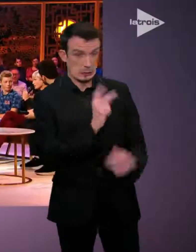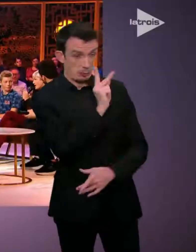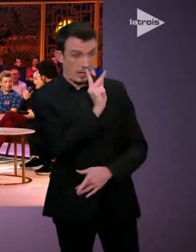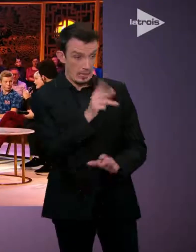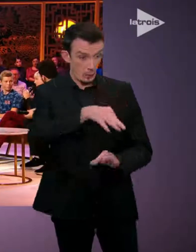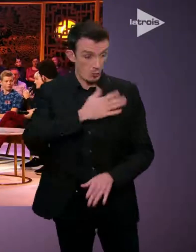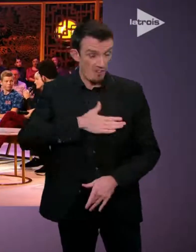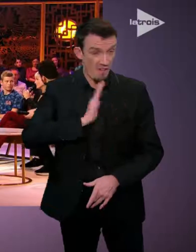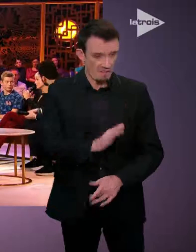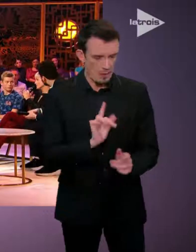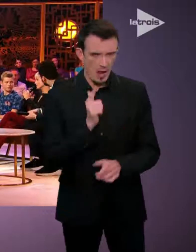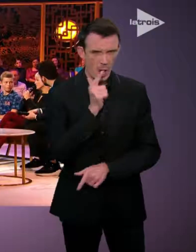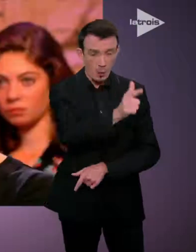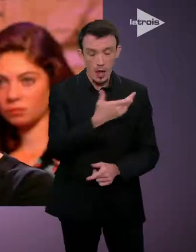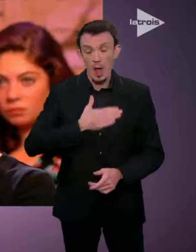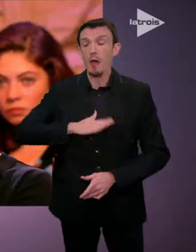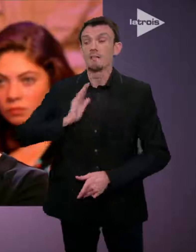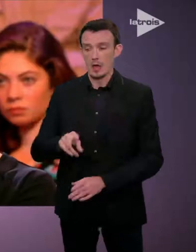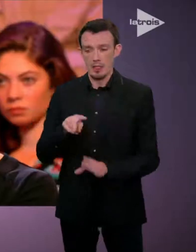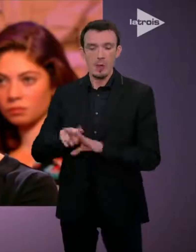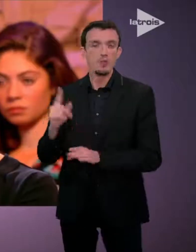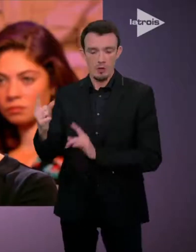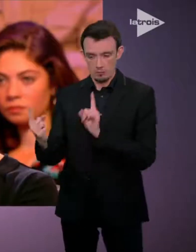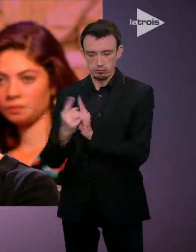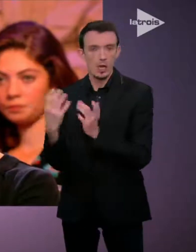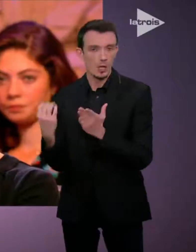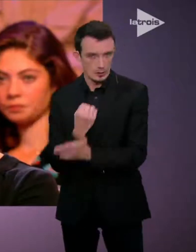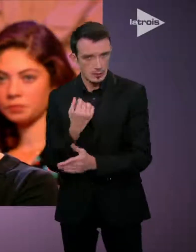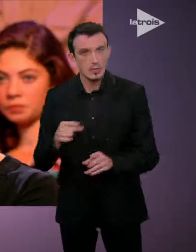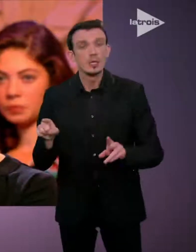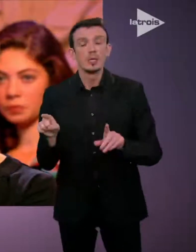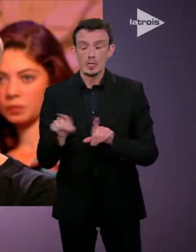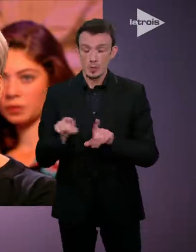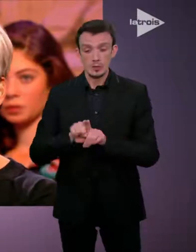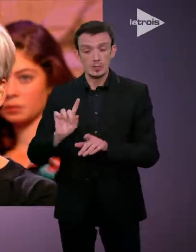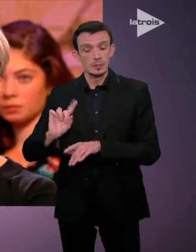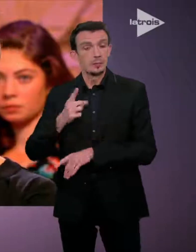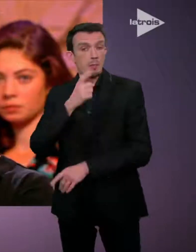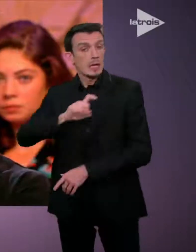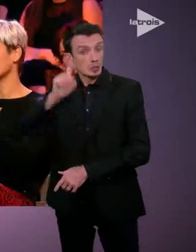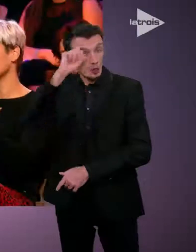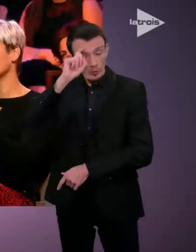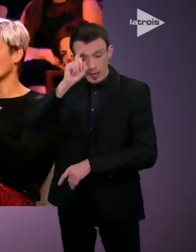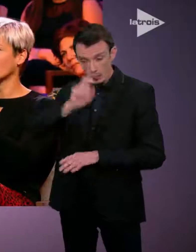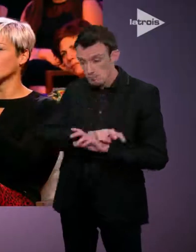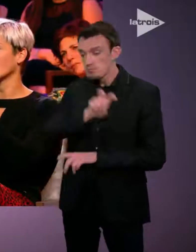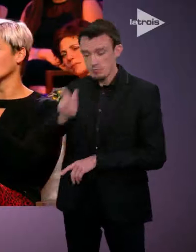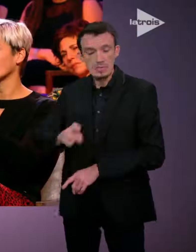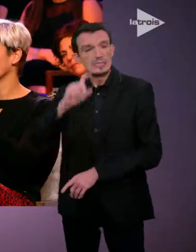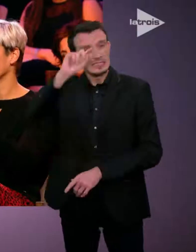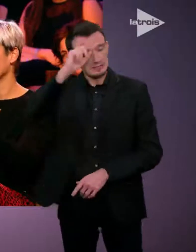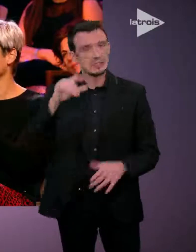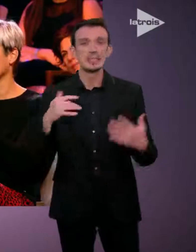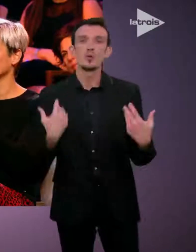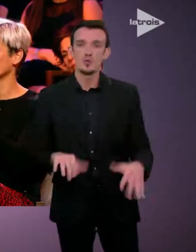Namur, aussi quand il est rentré en première humanité, le passage des primaires aux humanités, en primaire, dans